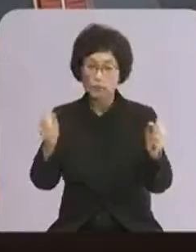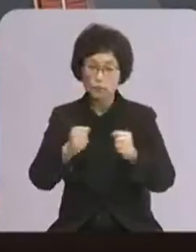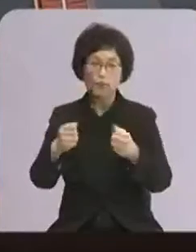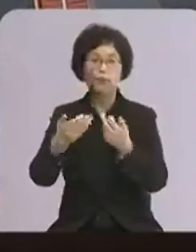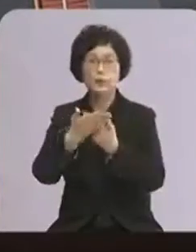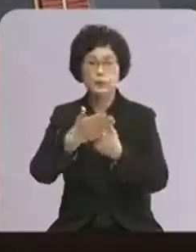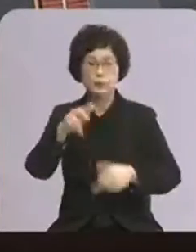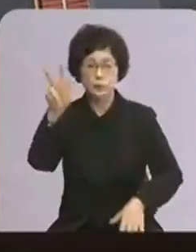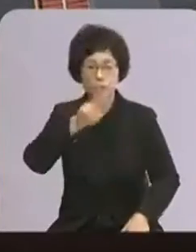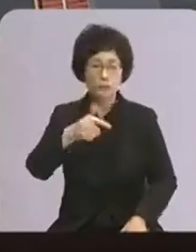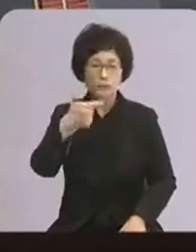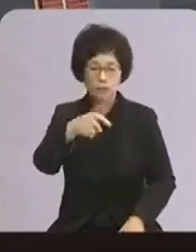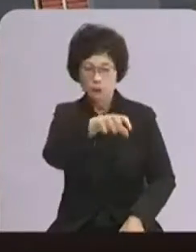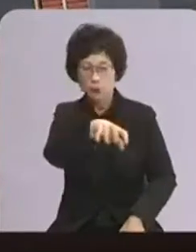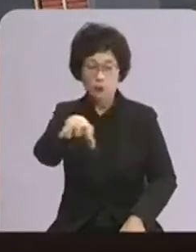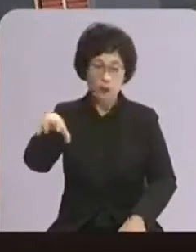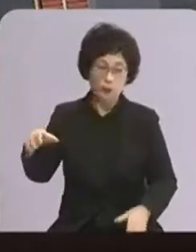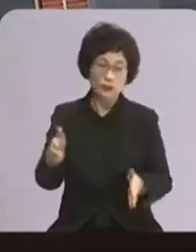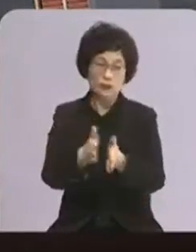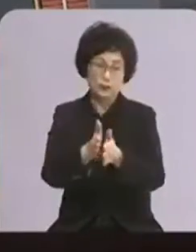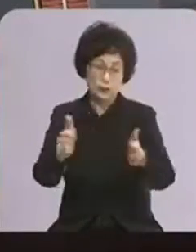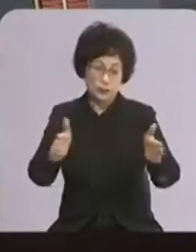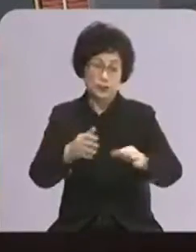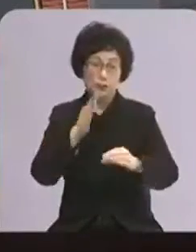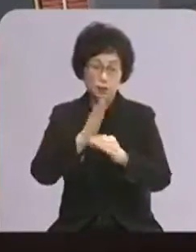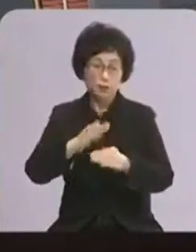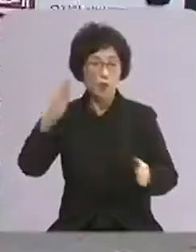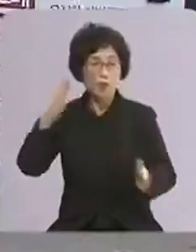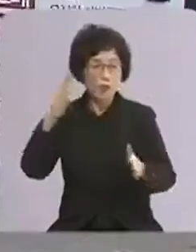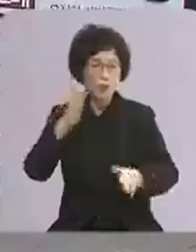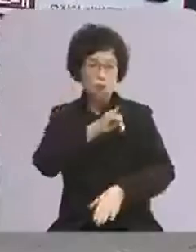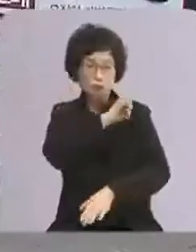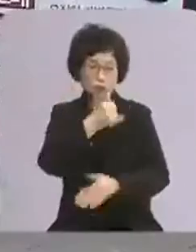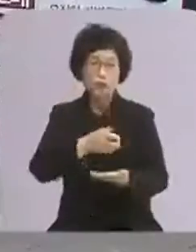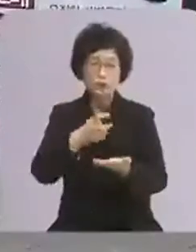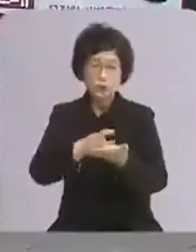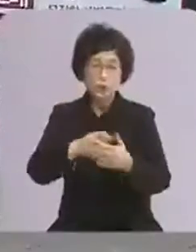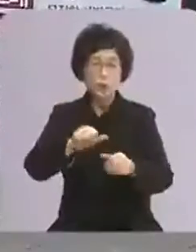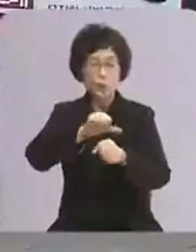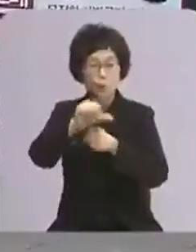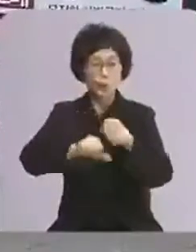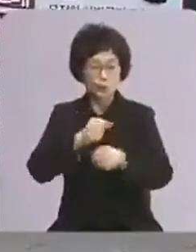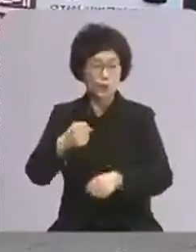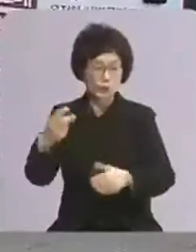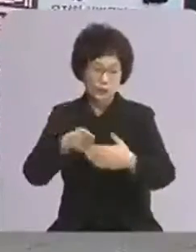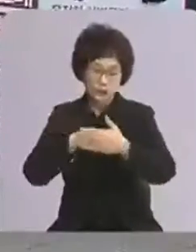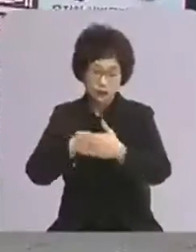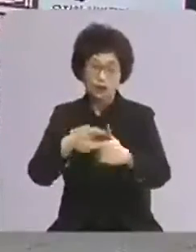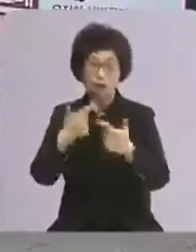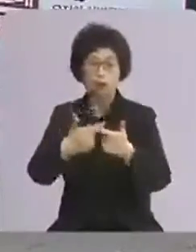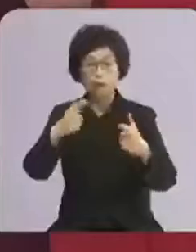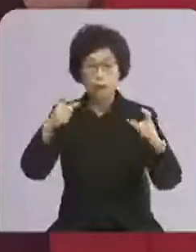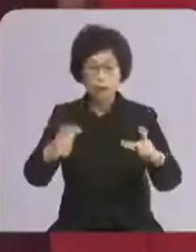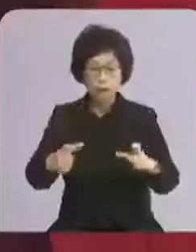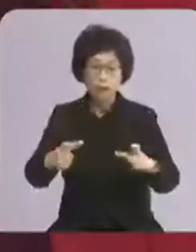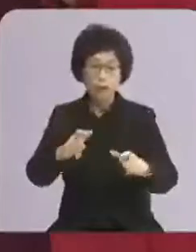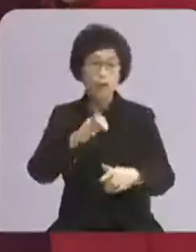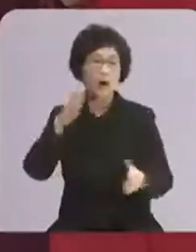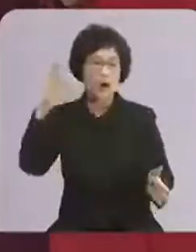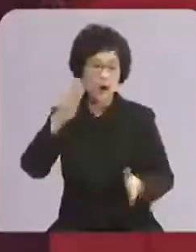전국 6개 교육청에서 시행 중인 학생 인권조례 5년만에 다시 추진되는 부산 학생인권 조례가